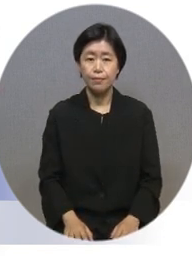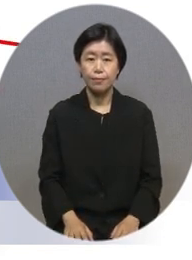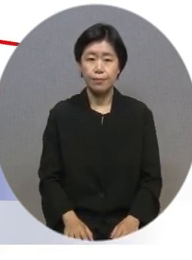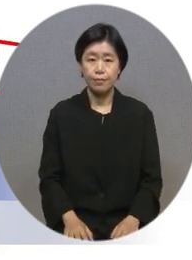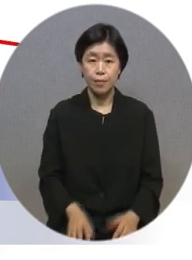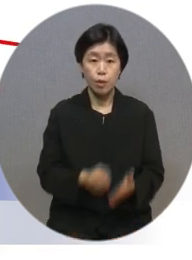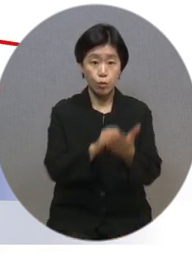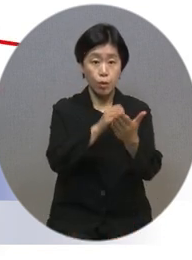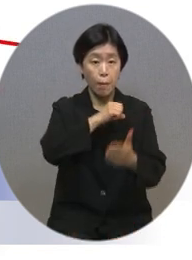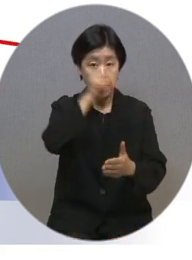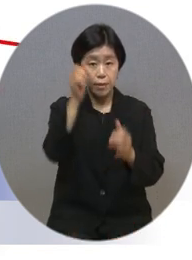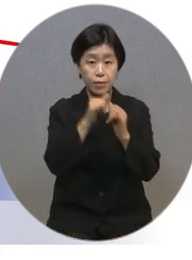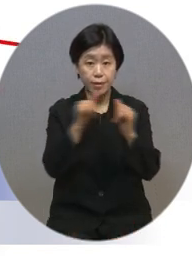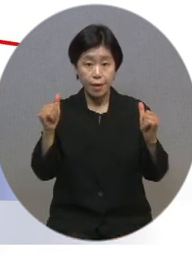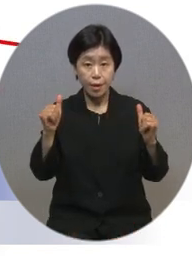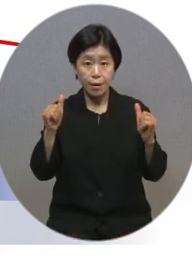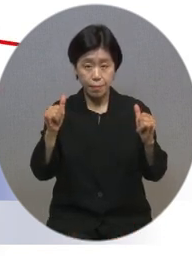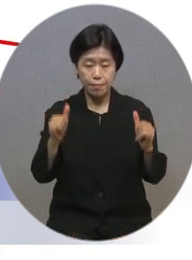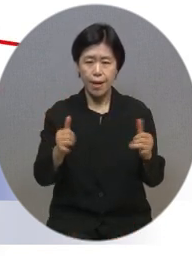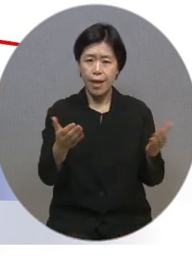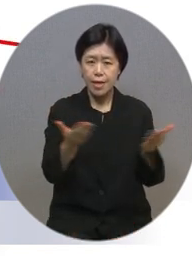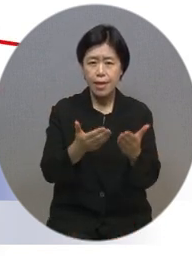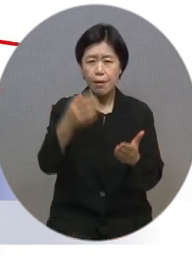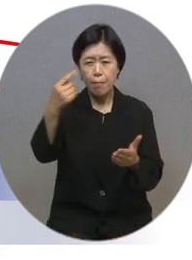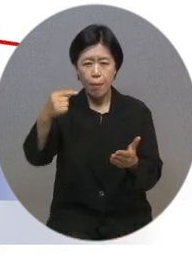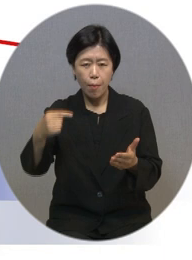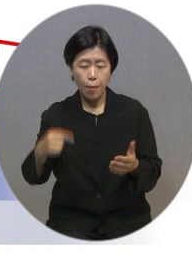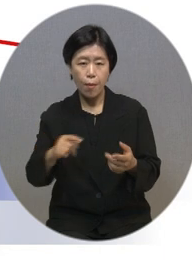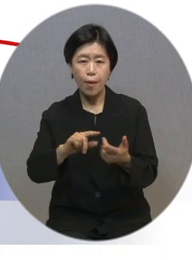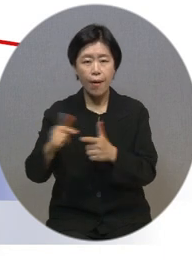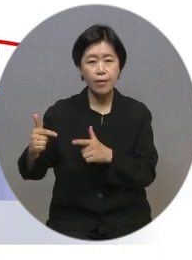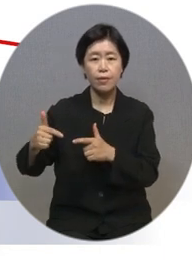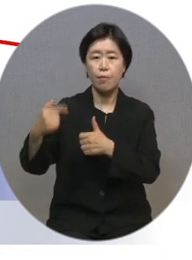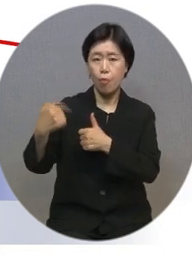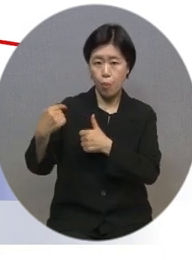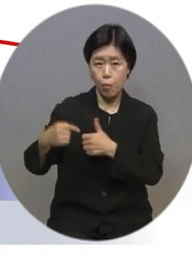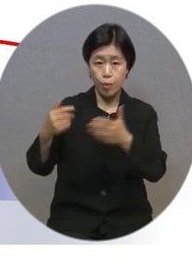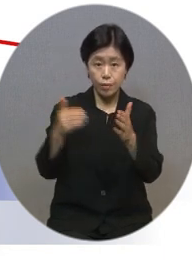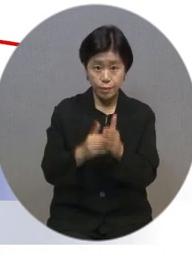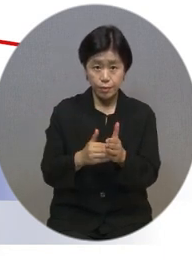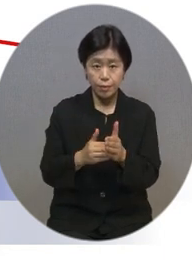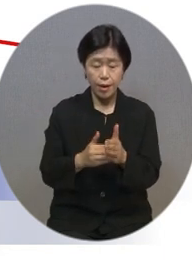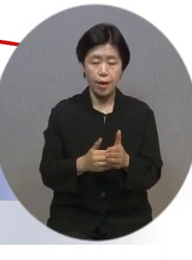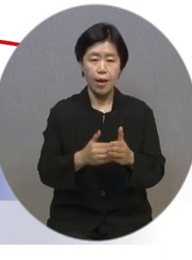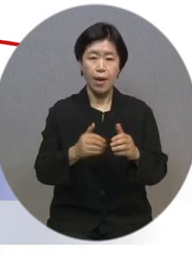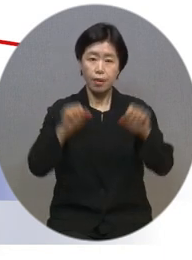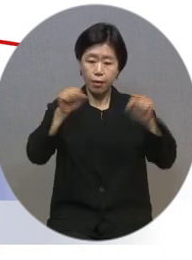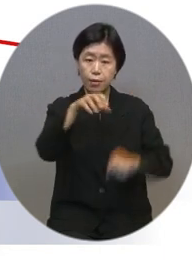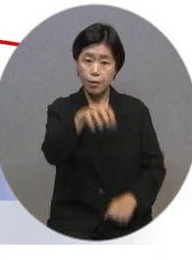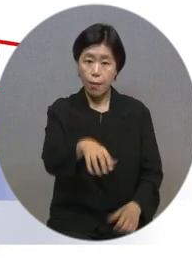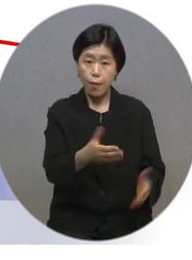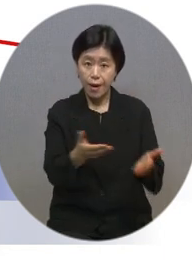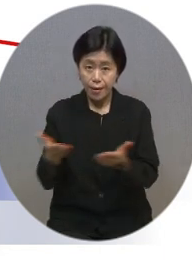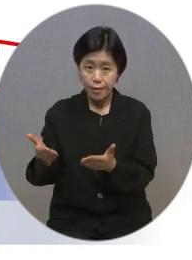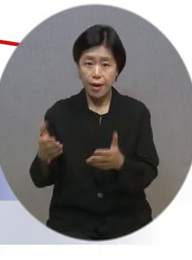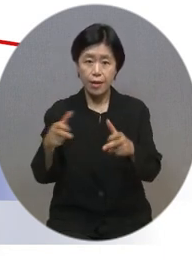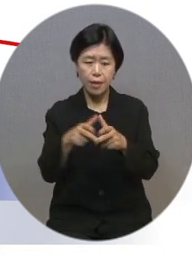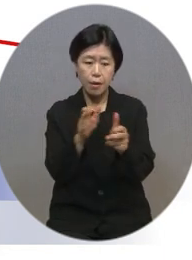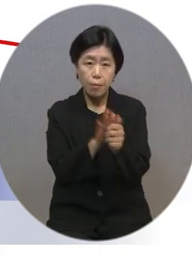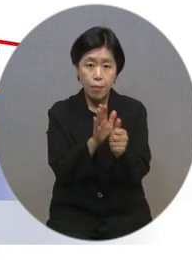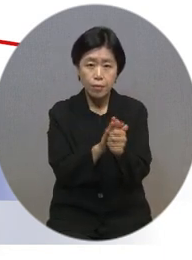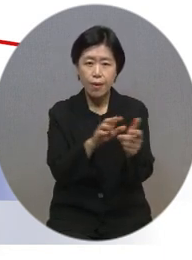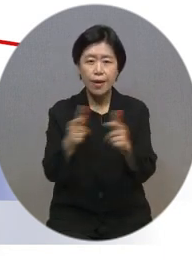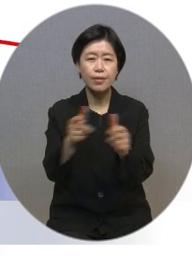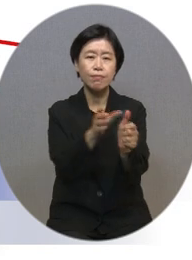선발된 봉사자는 자원봉사 직무교육 후 경기 운영지원 경기장 안내 장애 보조 등의 역할을